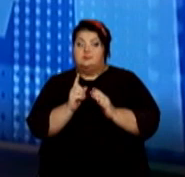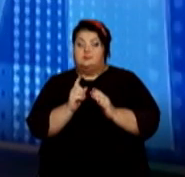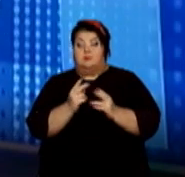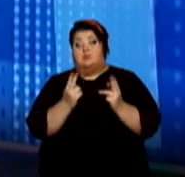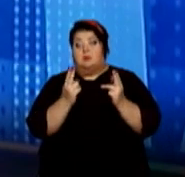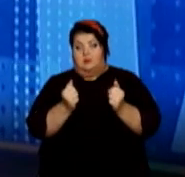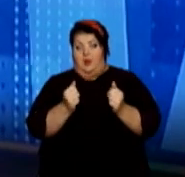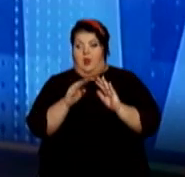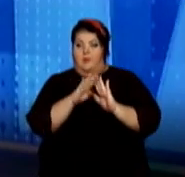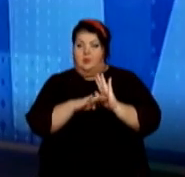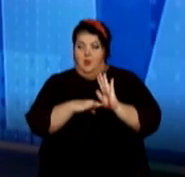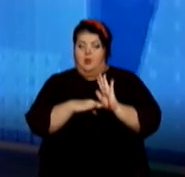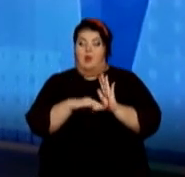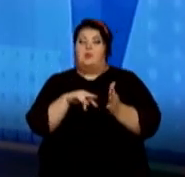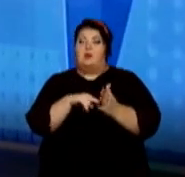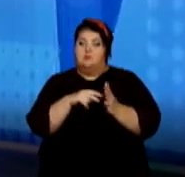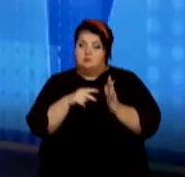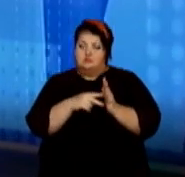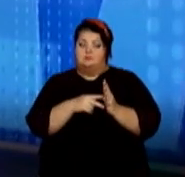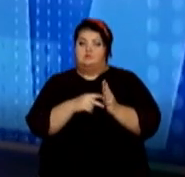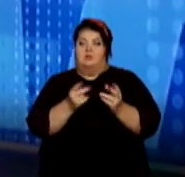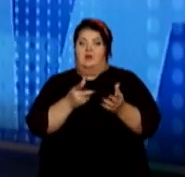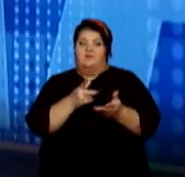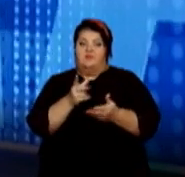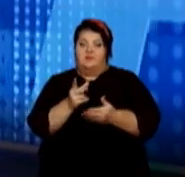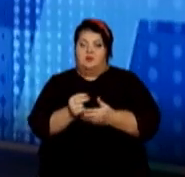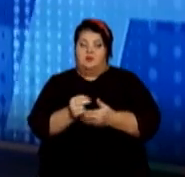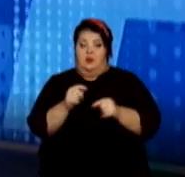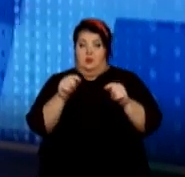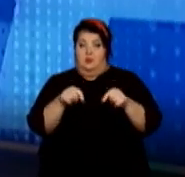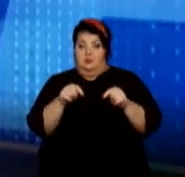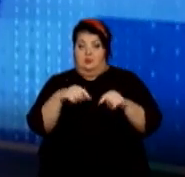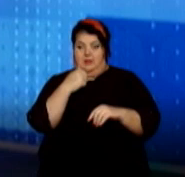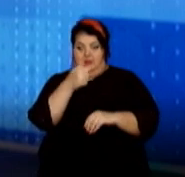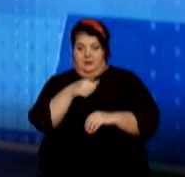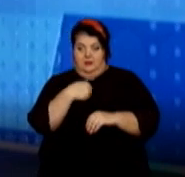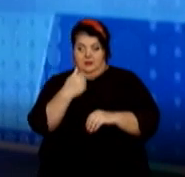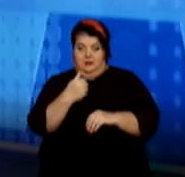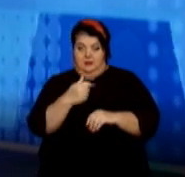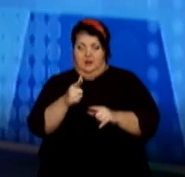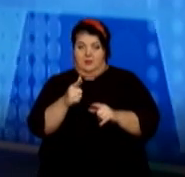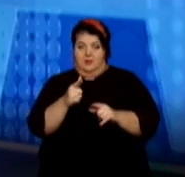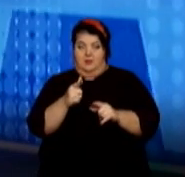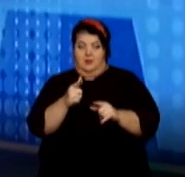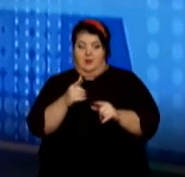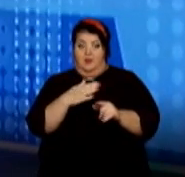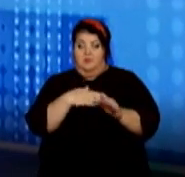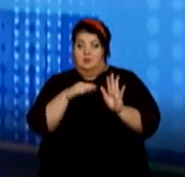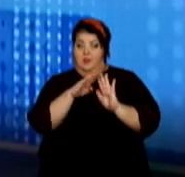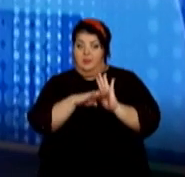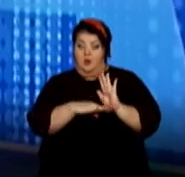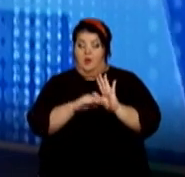Так, в програму передбачено фінансування дій на цей рік. В рамках програми це, знову ж